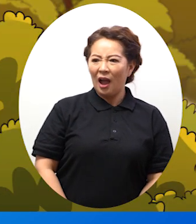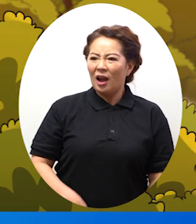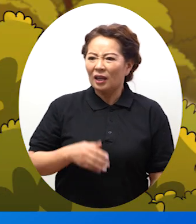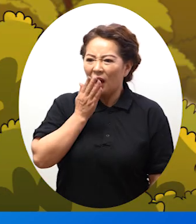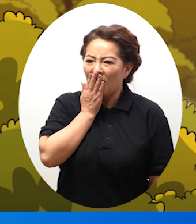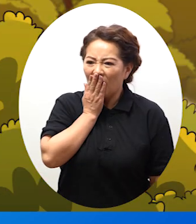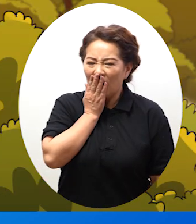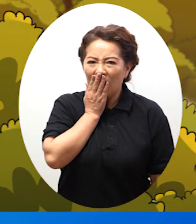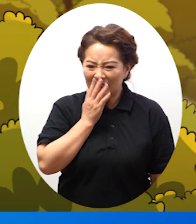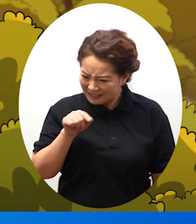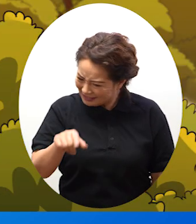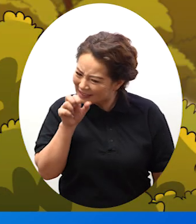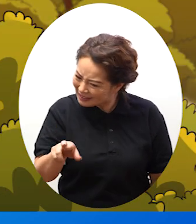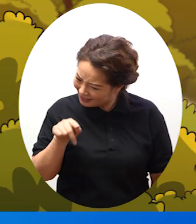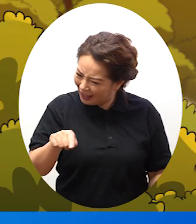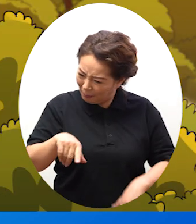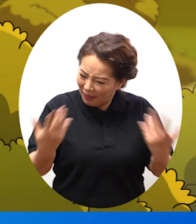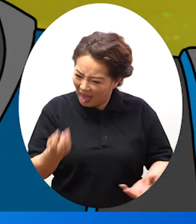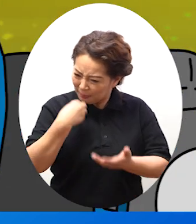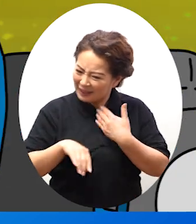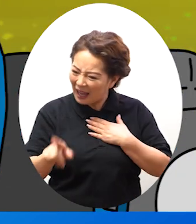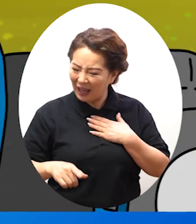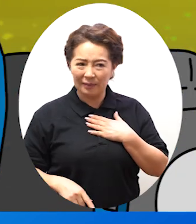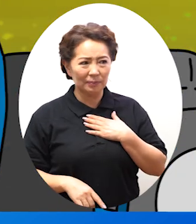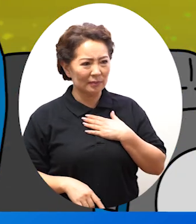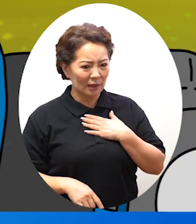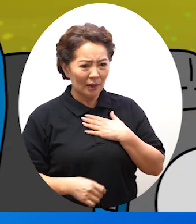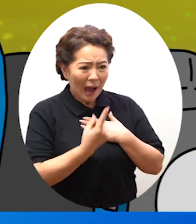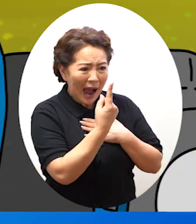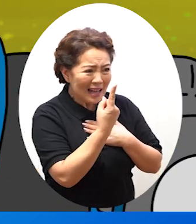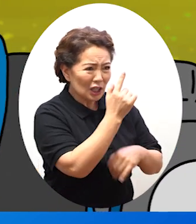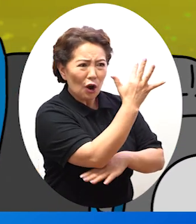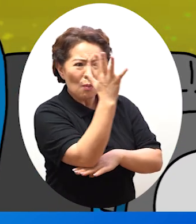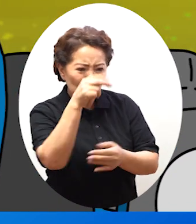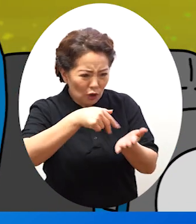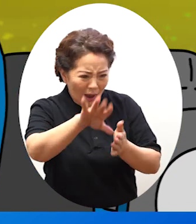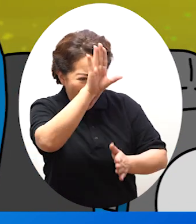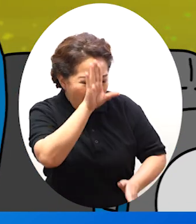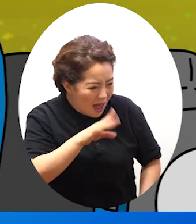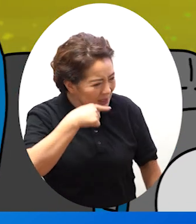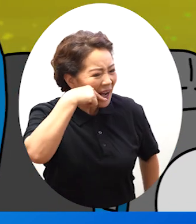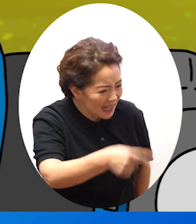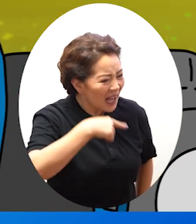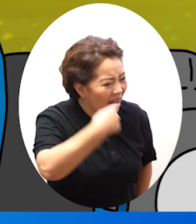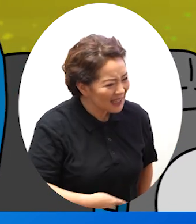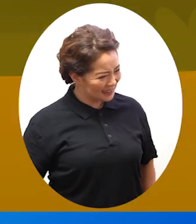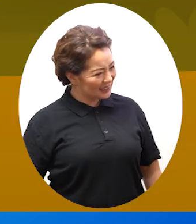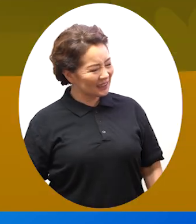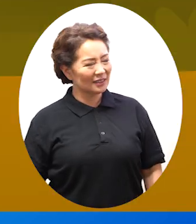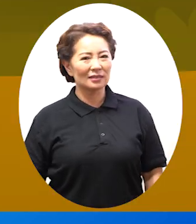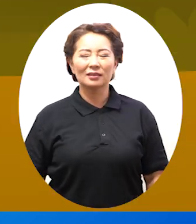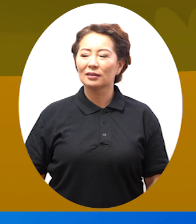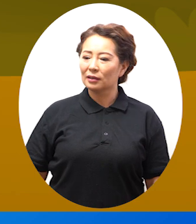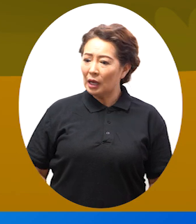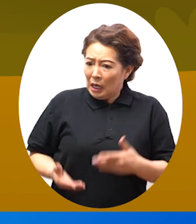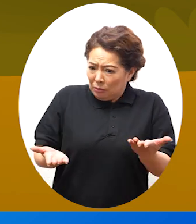Яна, чи саяг бүр балах гэж байна штэ. Ганцаараа ой модон дотор явах үнэхээр аюултай гэж би чамд хэлсэн биз дээ.